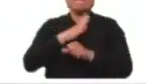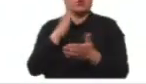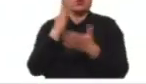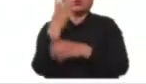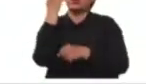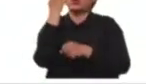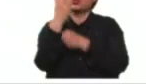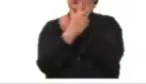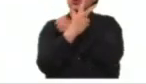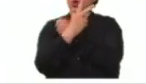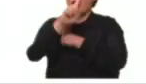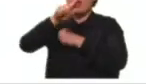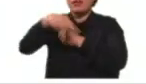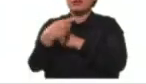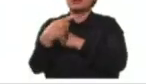zaledwie